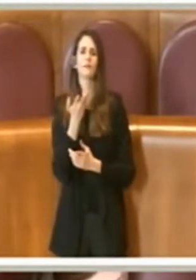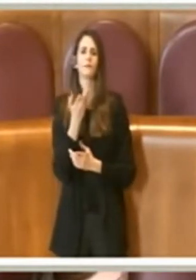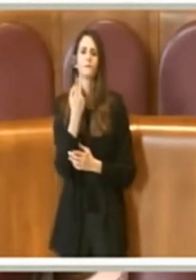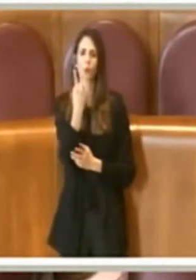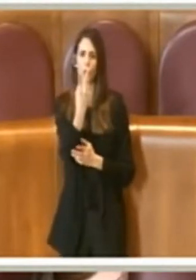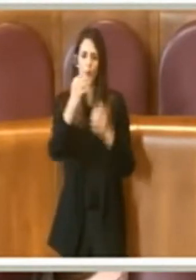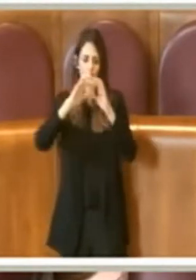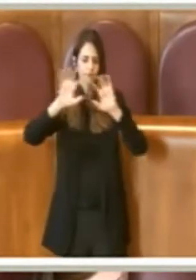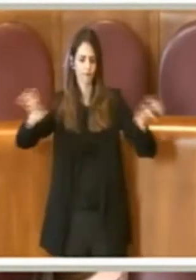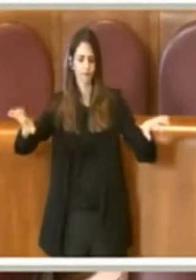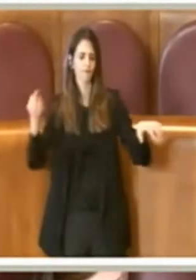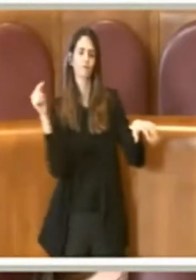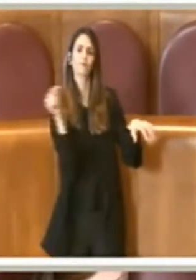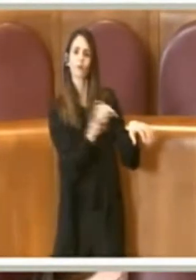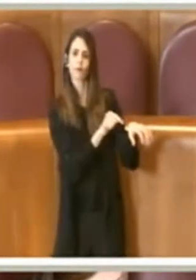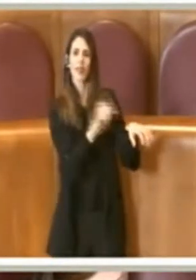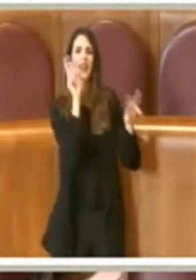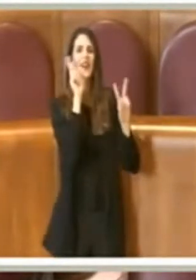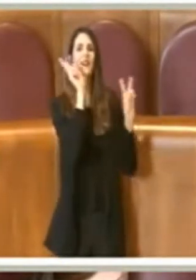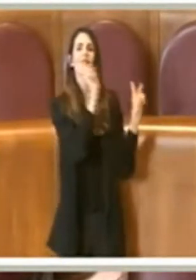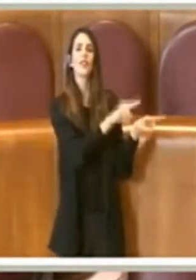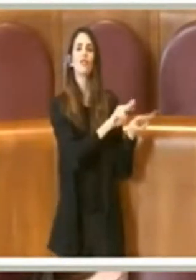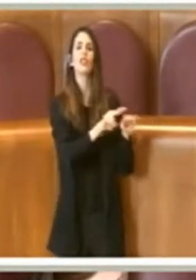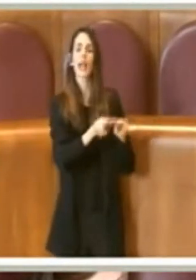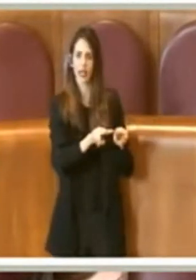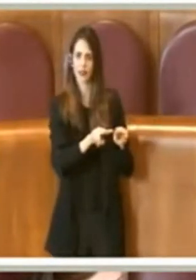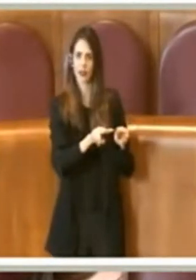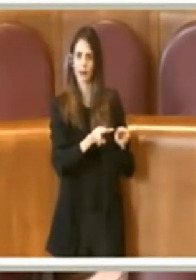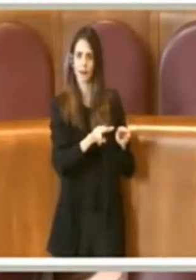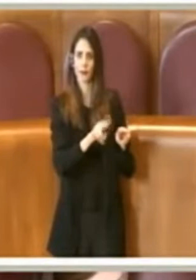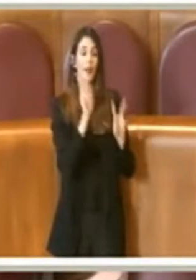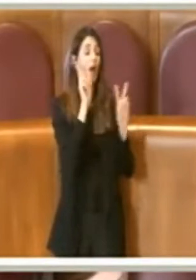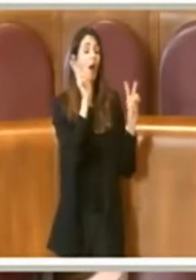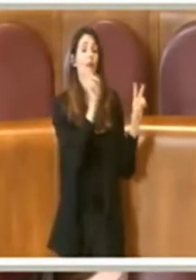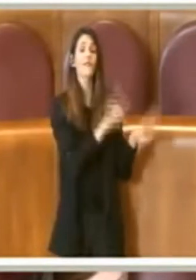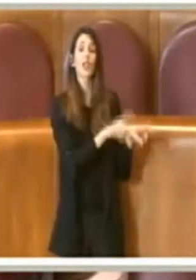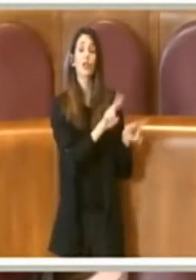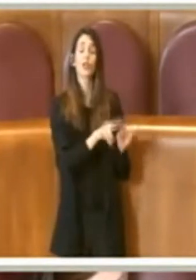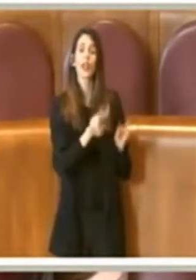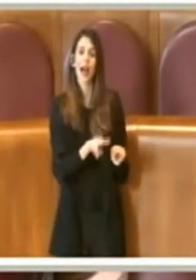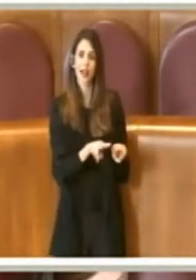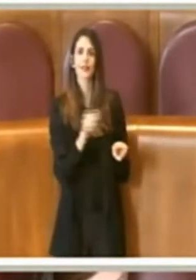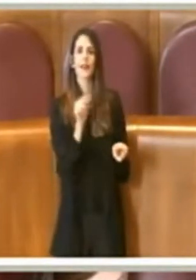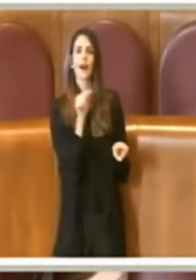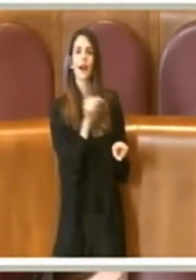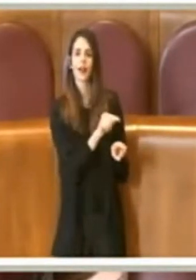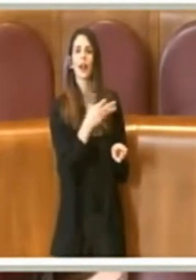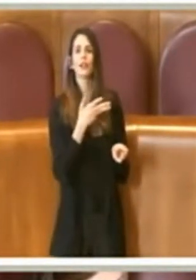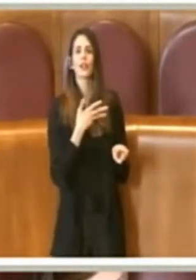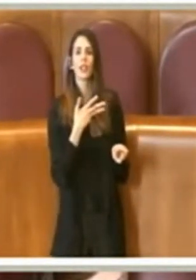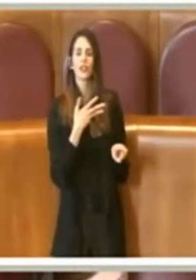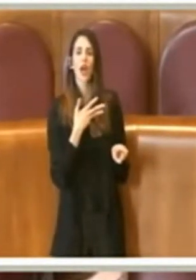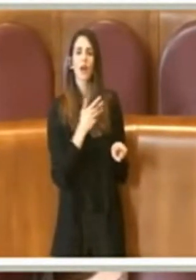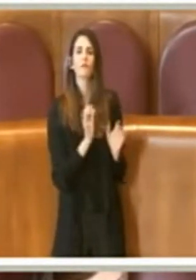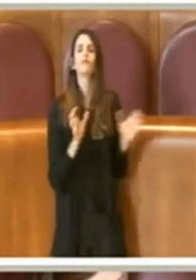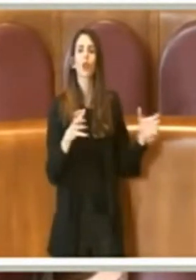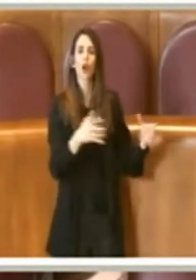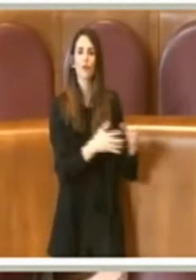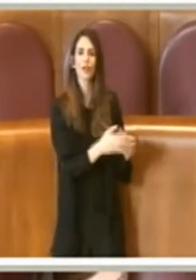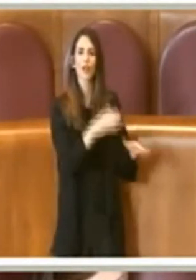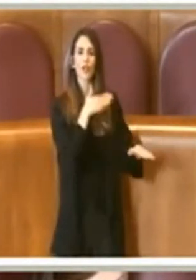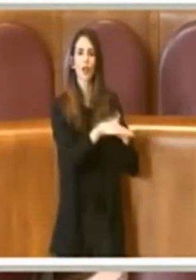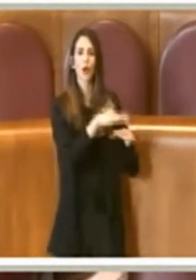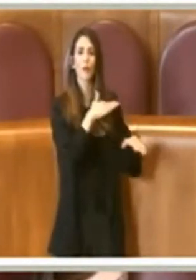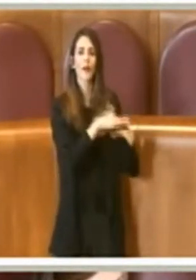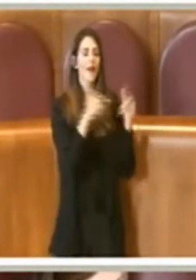è la vigilanza, come ha detto il consigliere De Priamo, e sull'aspetto di vigilanza ci sono le commissioni competenti che possono